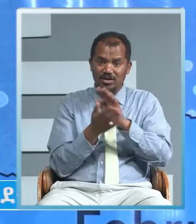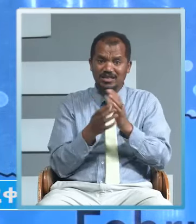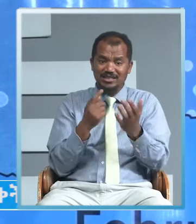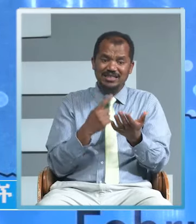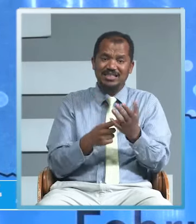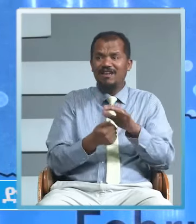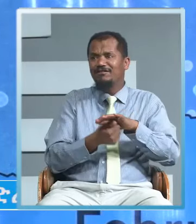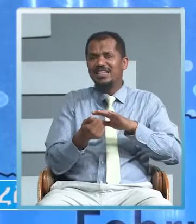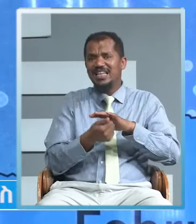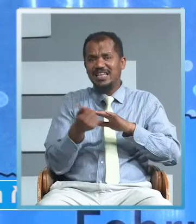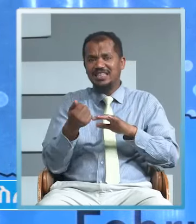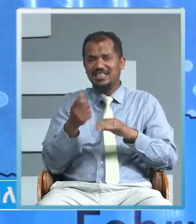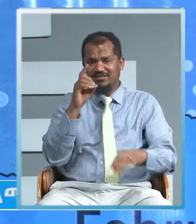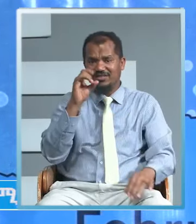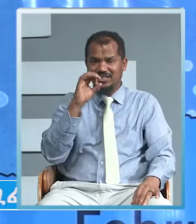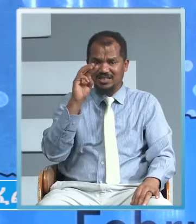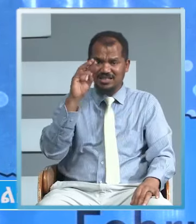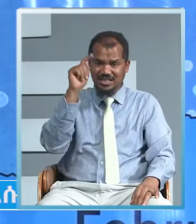እነዚህን